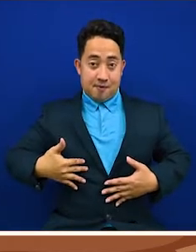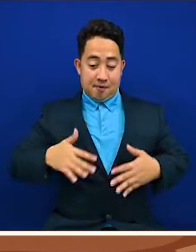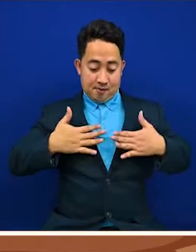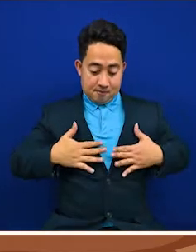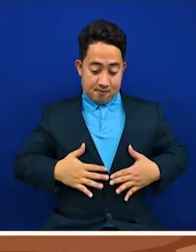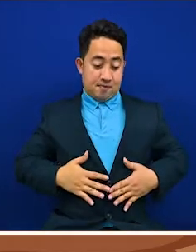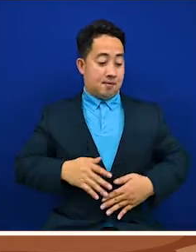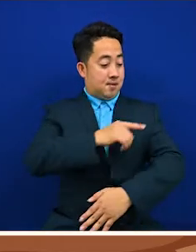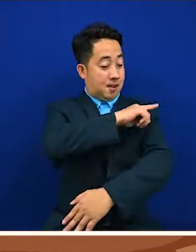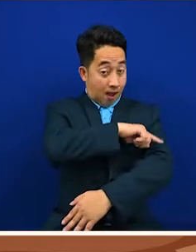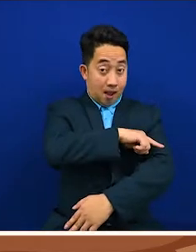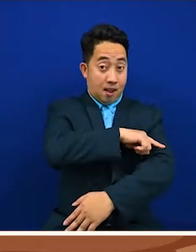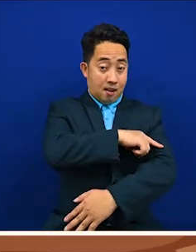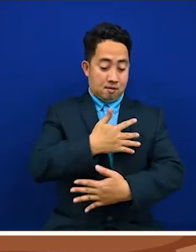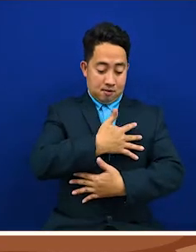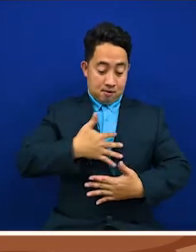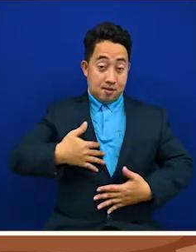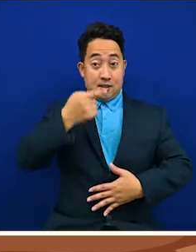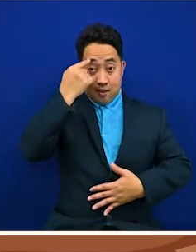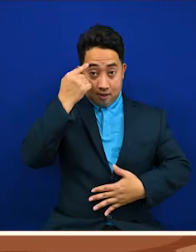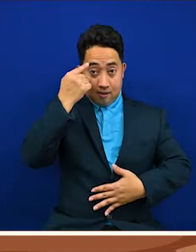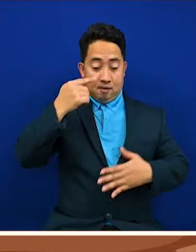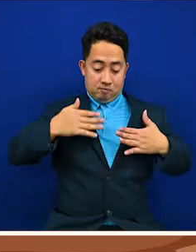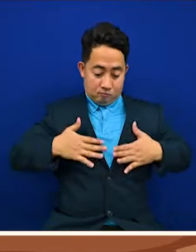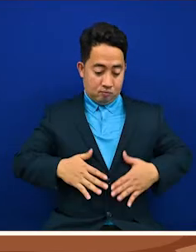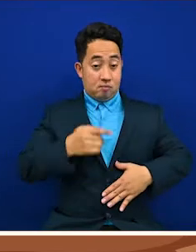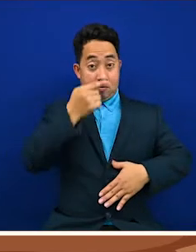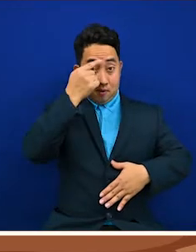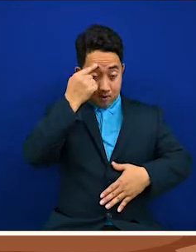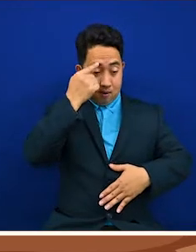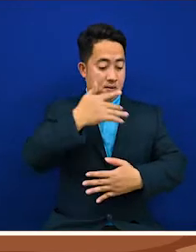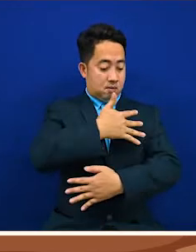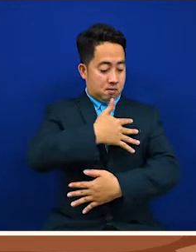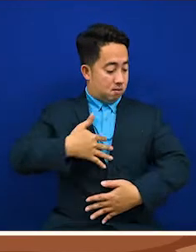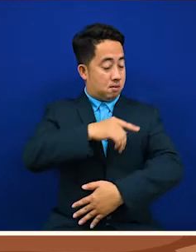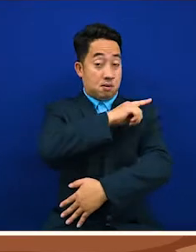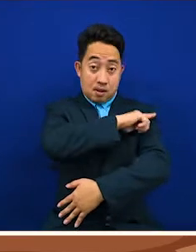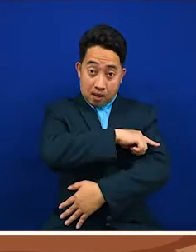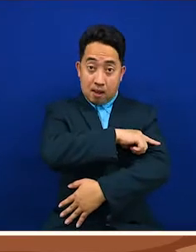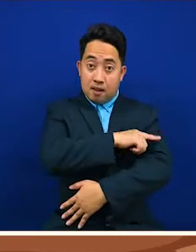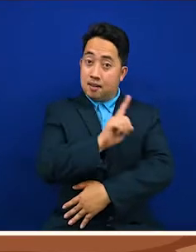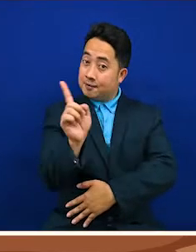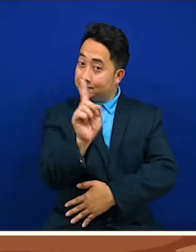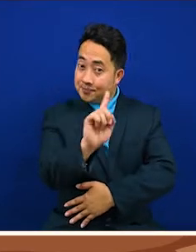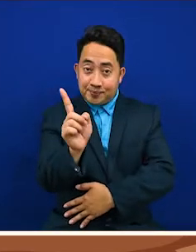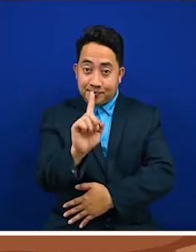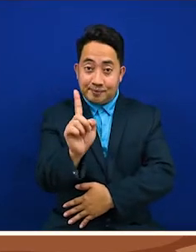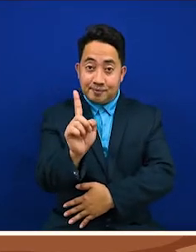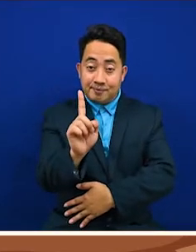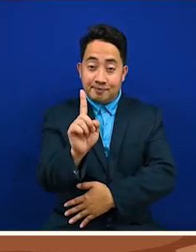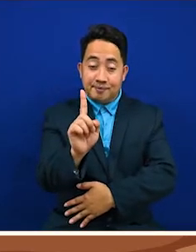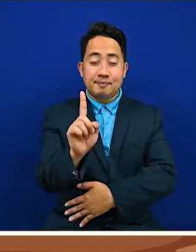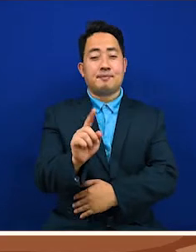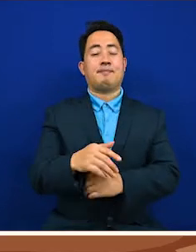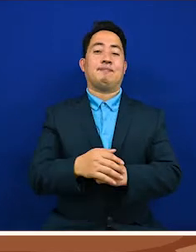วและมีแถบสีดำพาดผ่านหรือว่าเป็นสัตว์ที่มีลำตัวสีดำและมีแถบสีขาวพาดผ่าน